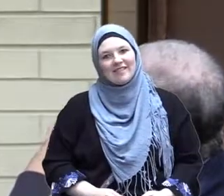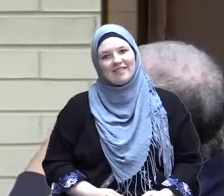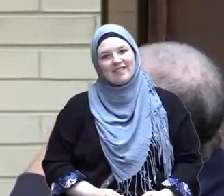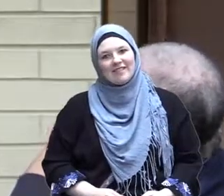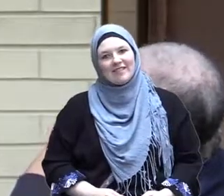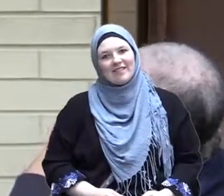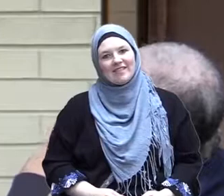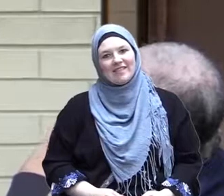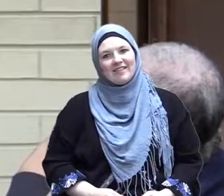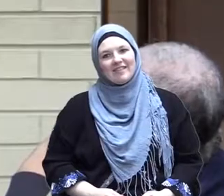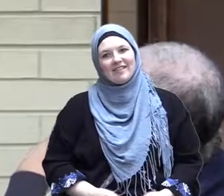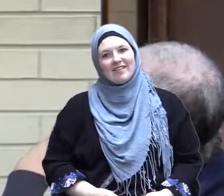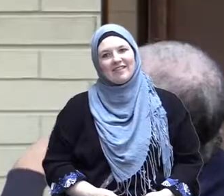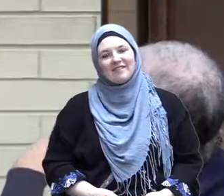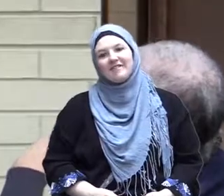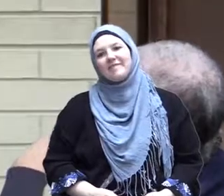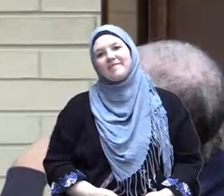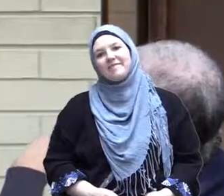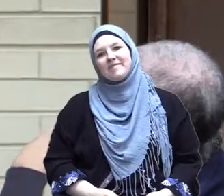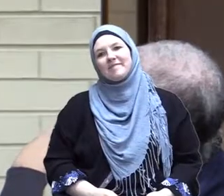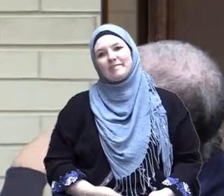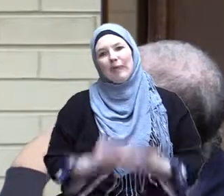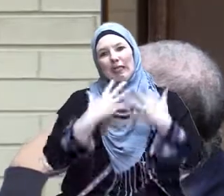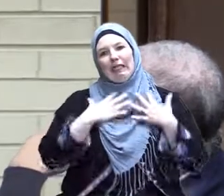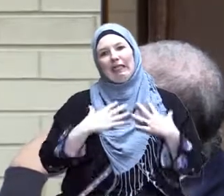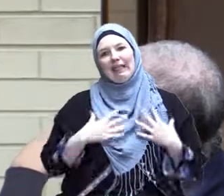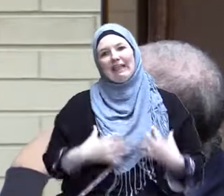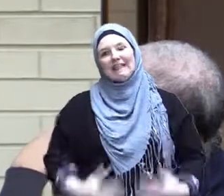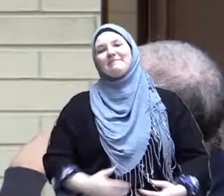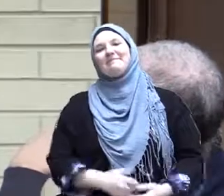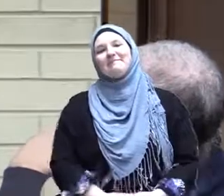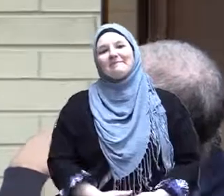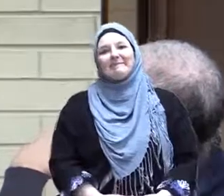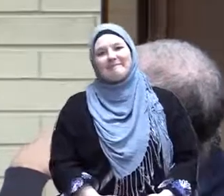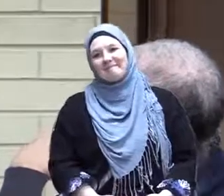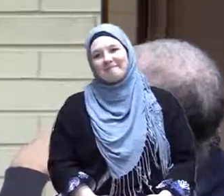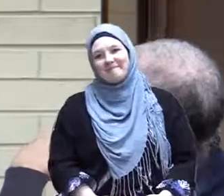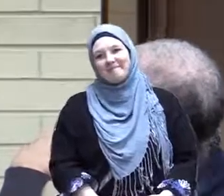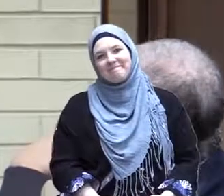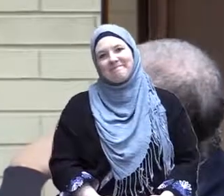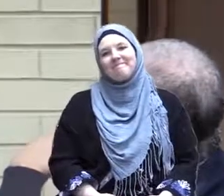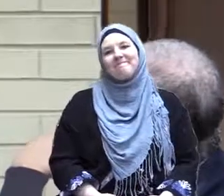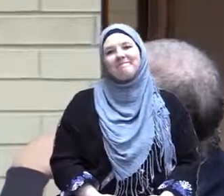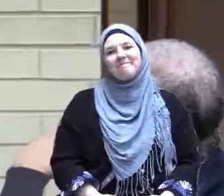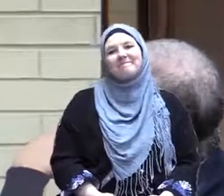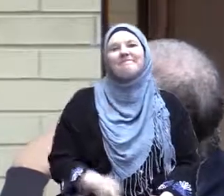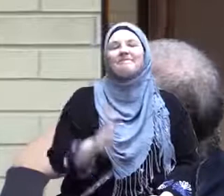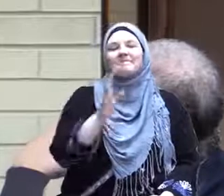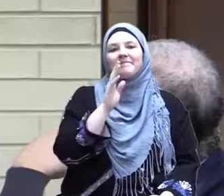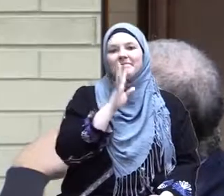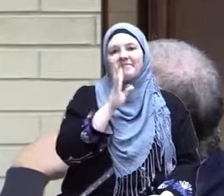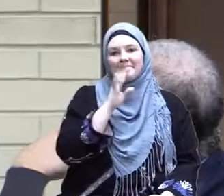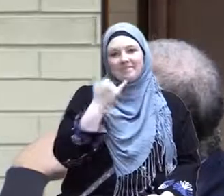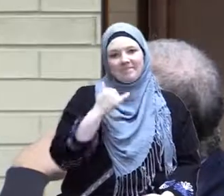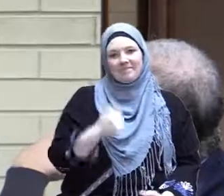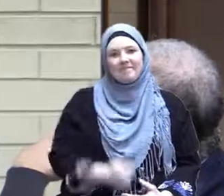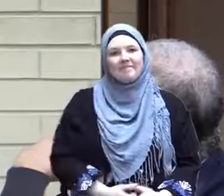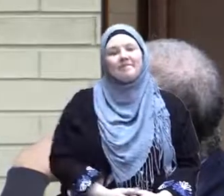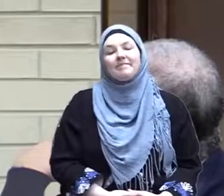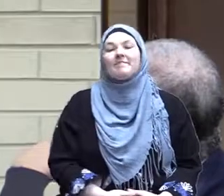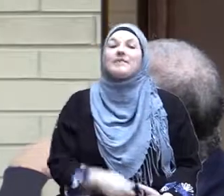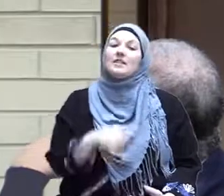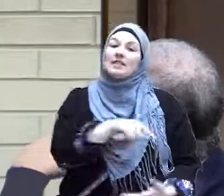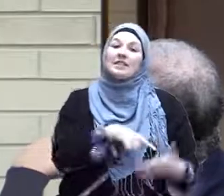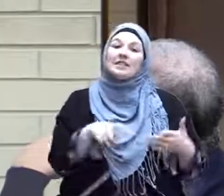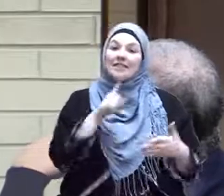أُولَٰئِكَ عَلَىٰ هُدًى مِّن رَبِّهِمْ. Very distinguishing type of huda. And وَأُولَٰئِكَ هُمُ الْمُفْلِحُونَ. Those